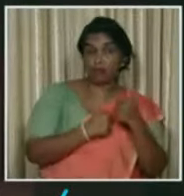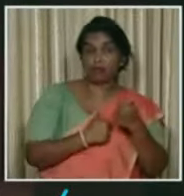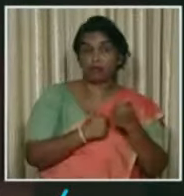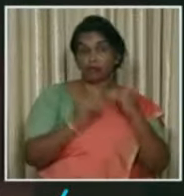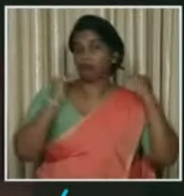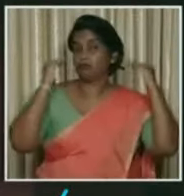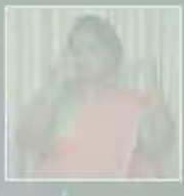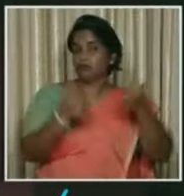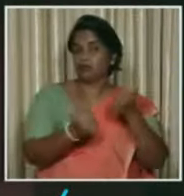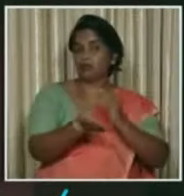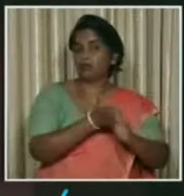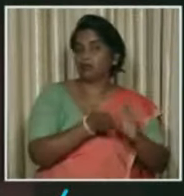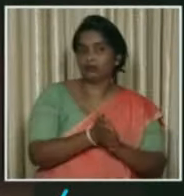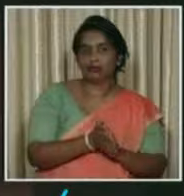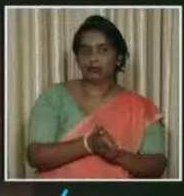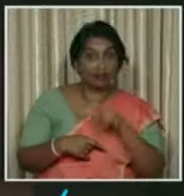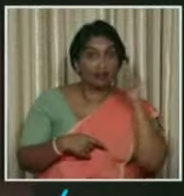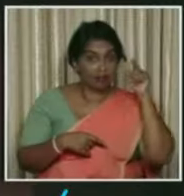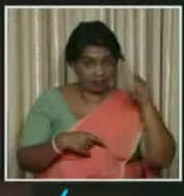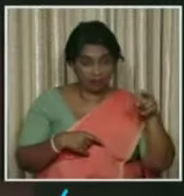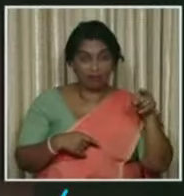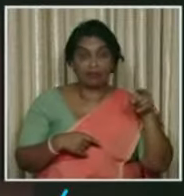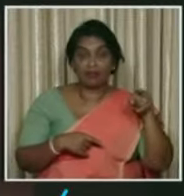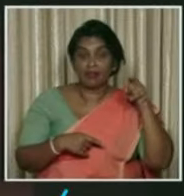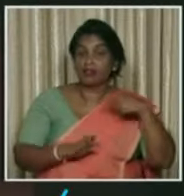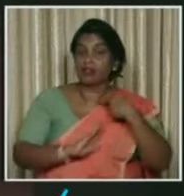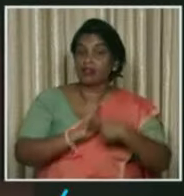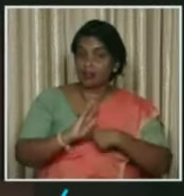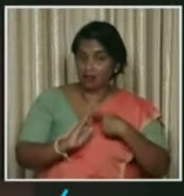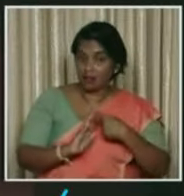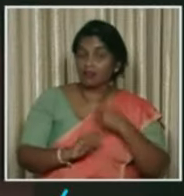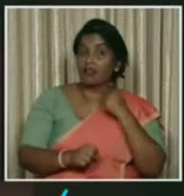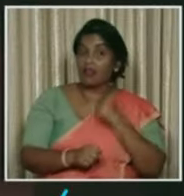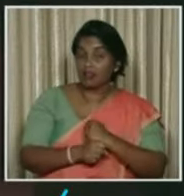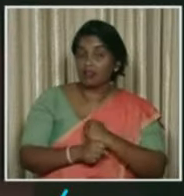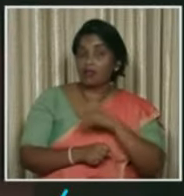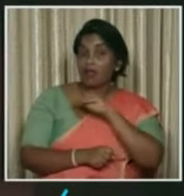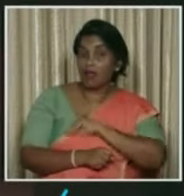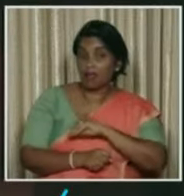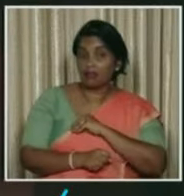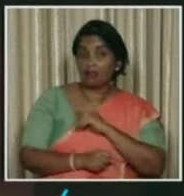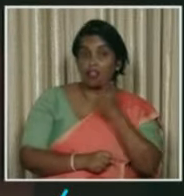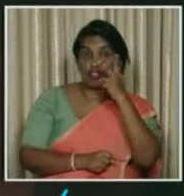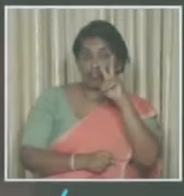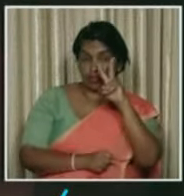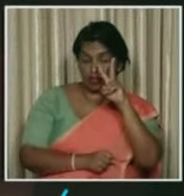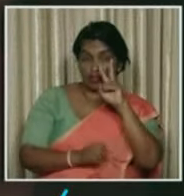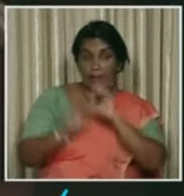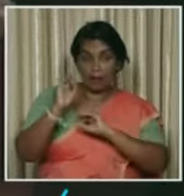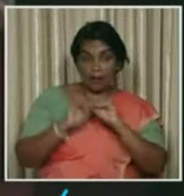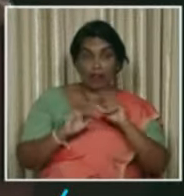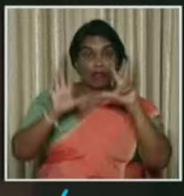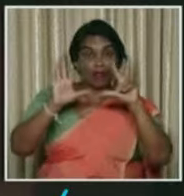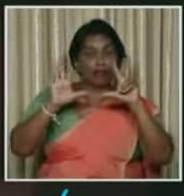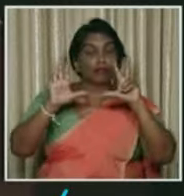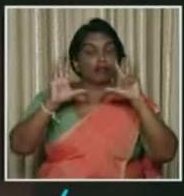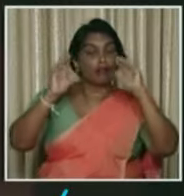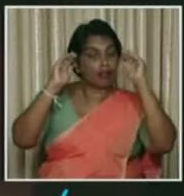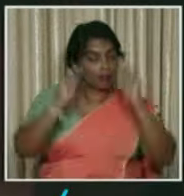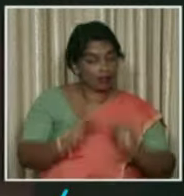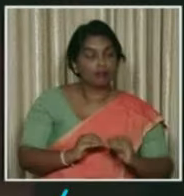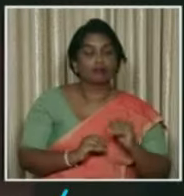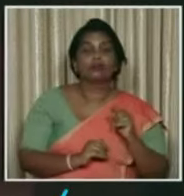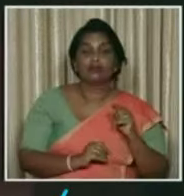ඉහළ පන්ති සැලකිල්ලයි. මේක හරි වැරදි. මේ රටේ රාජ්‍ය ආදායම 112 සිට 8ට දක්වා අඩු